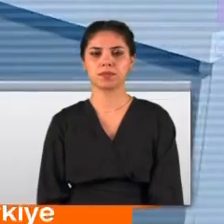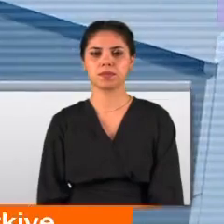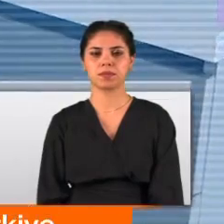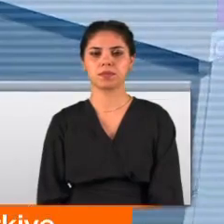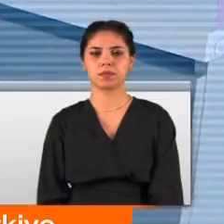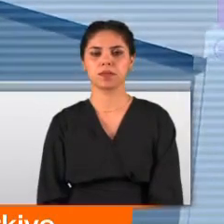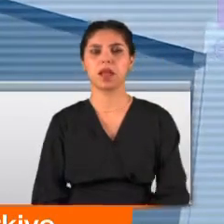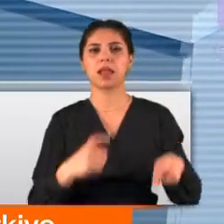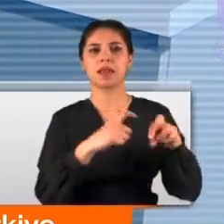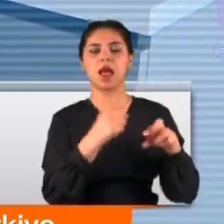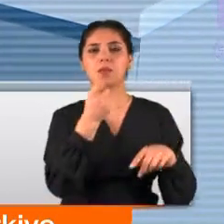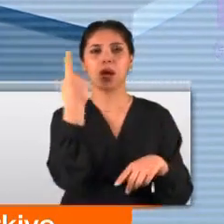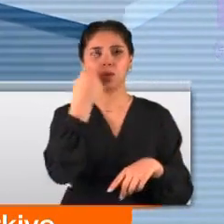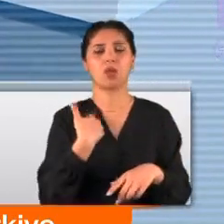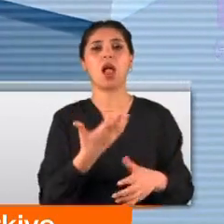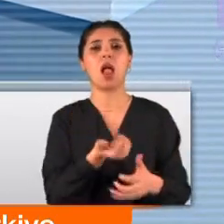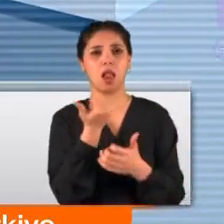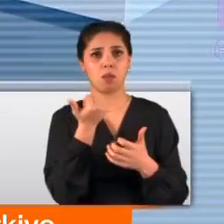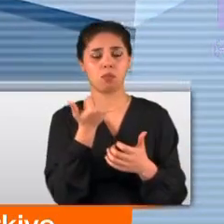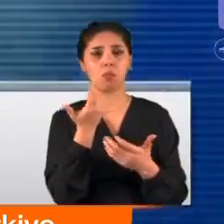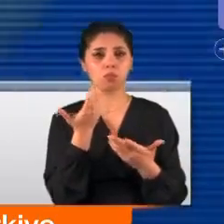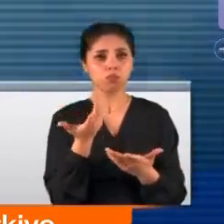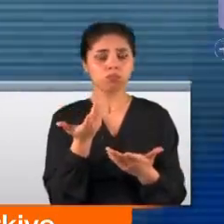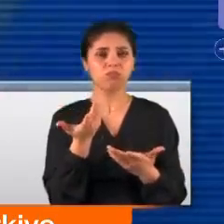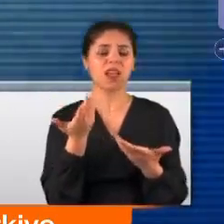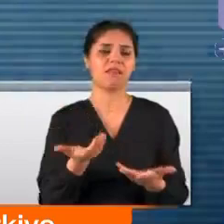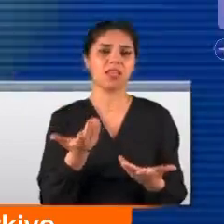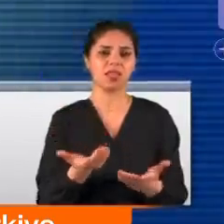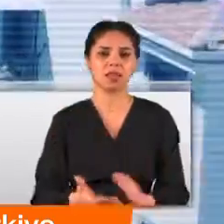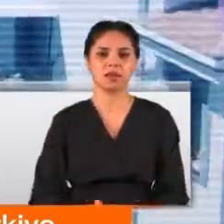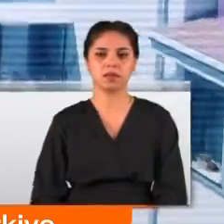Yani rayiç bedel yüzünden alamıyorum, öyle mi? Evet.